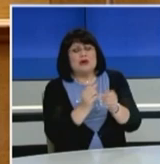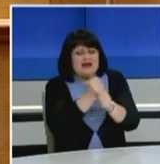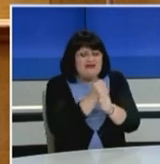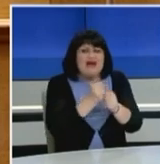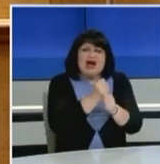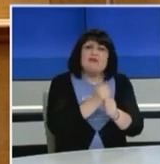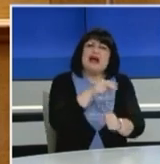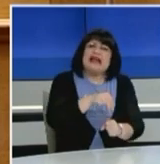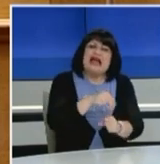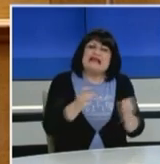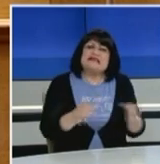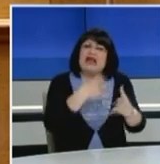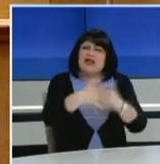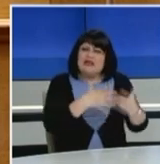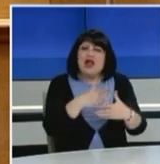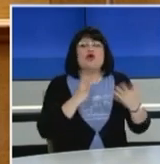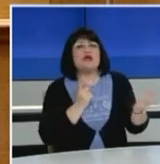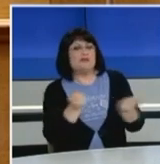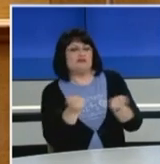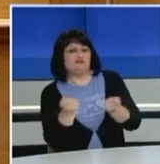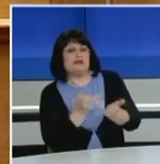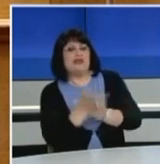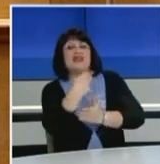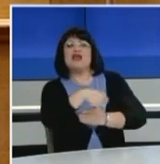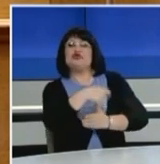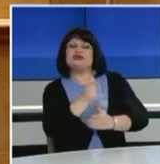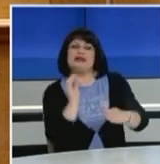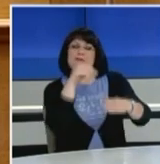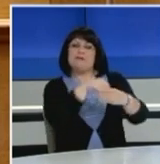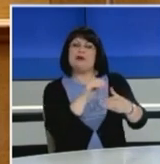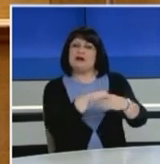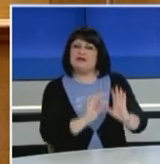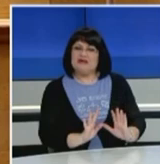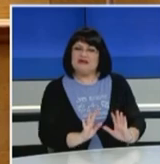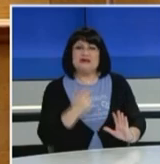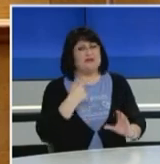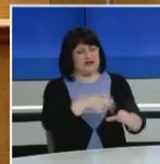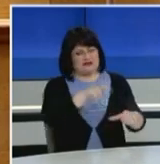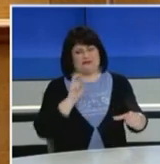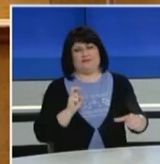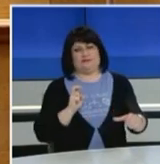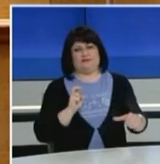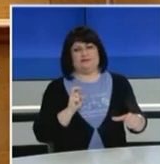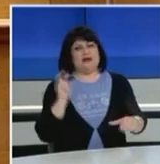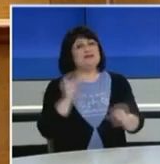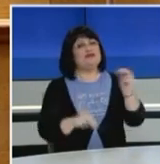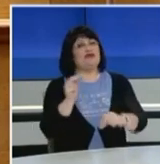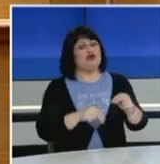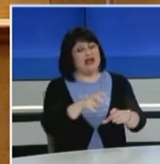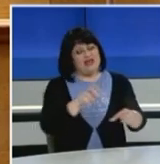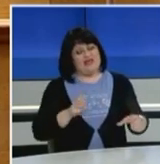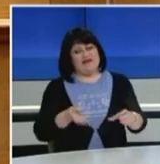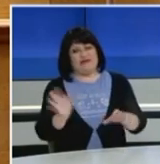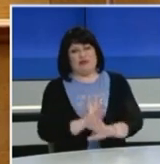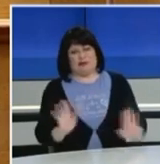του φαρμάκου, είτε τη χειραγώγηση της δικαιοσύνης, γι' αυτό και δεν θα συμμετάσχουμε στη διαδικασία της ψηφοφορίας.